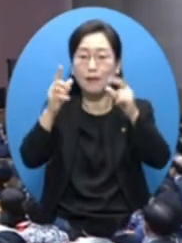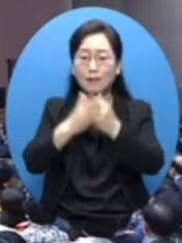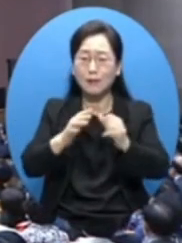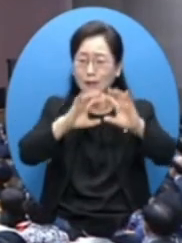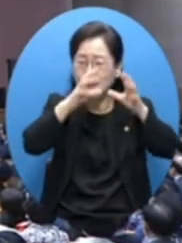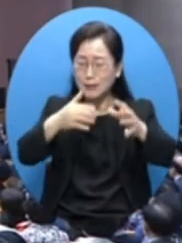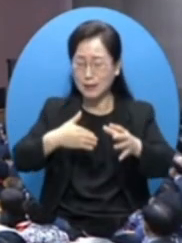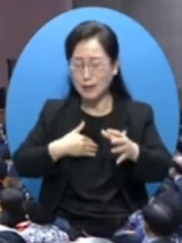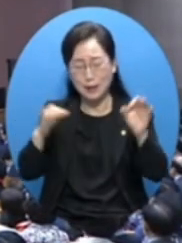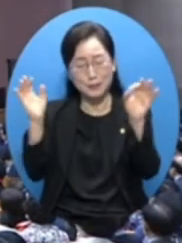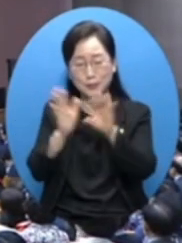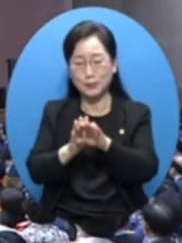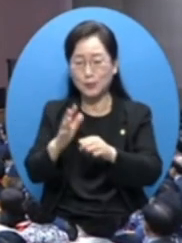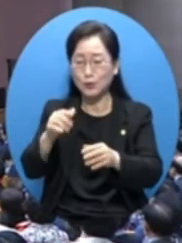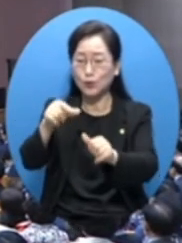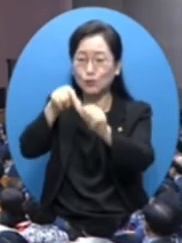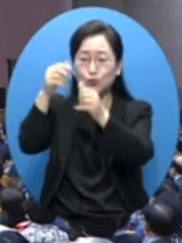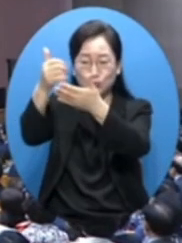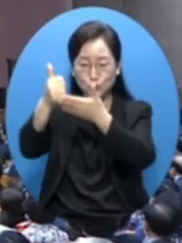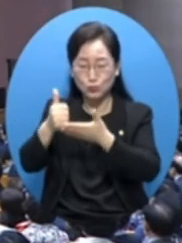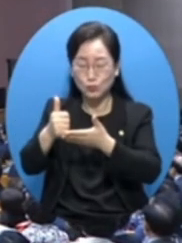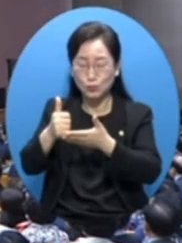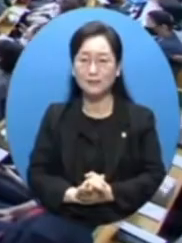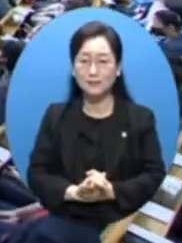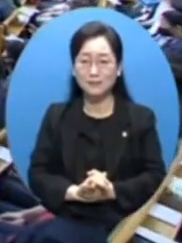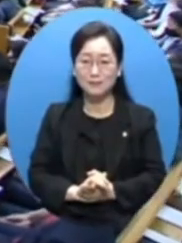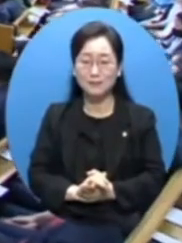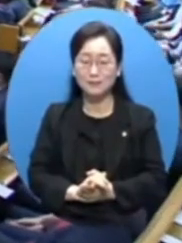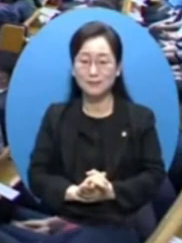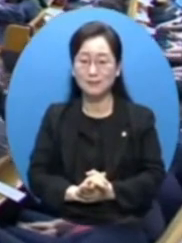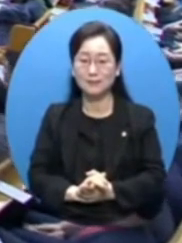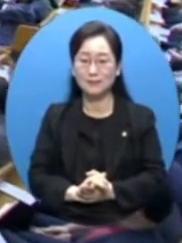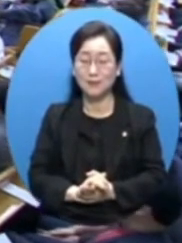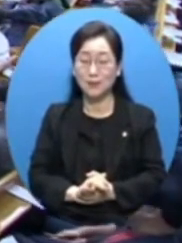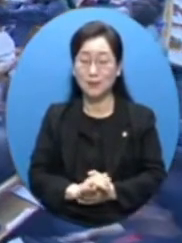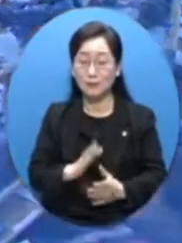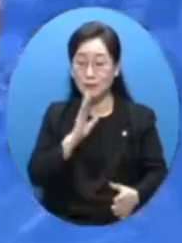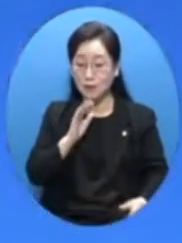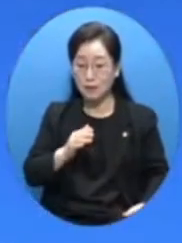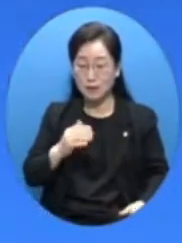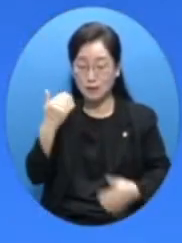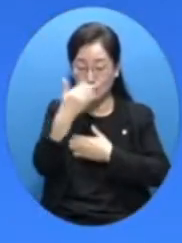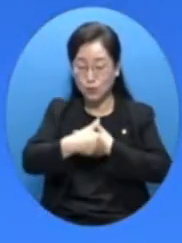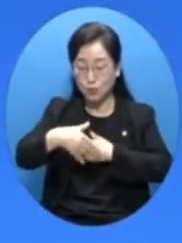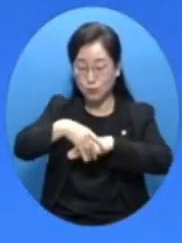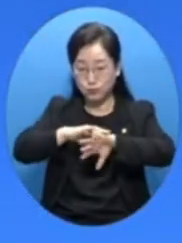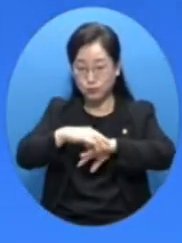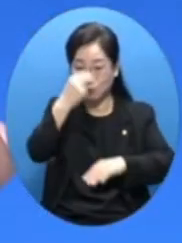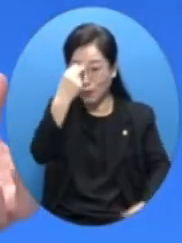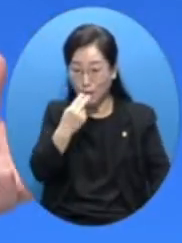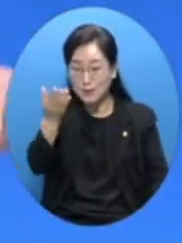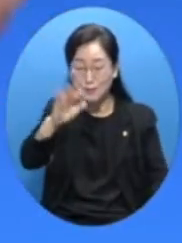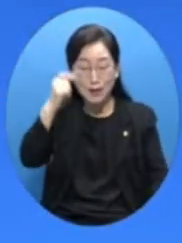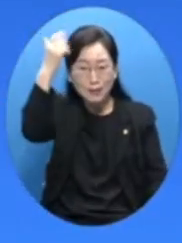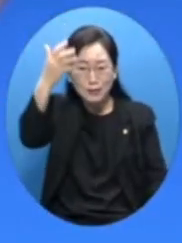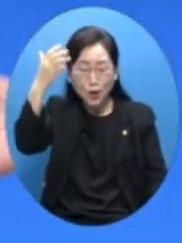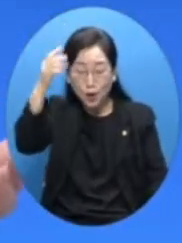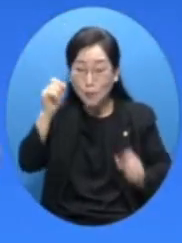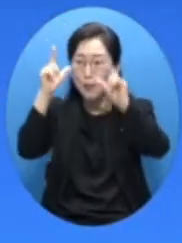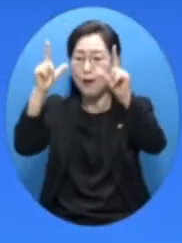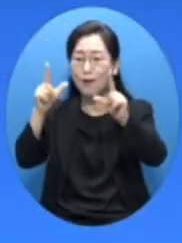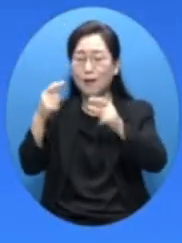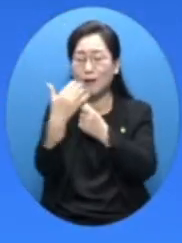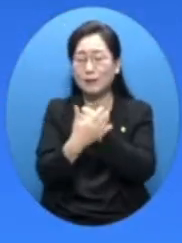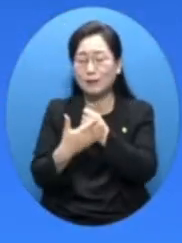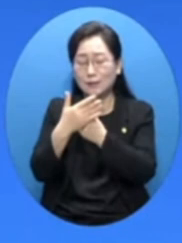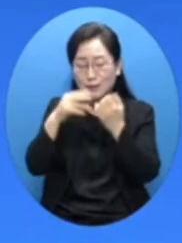간곳 없고 구속한 주만 보이도다. 할렐루야. 비록 육신의 눈을 멀었지만 영의 눈에 떠서 이렇게 은혜로운